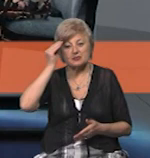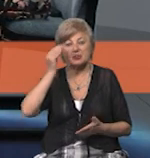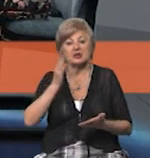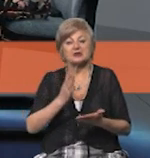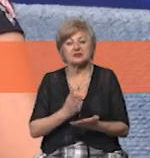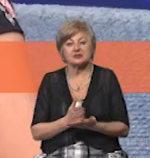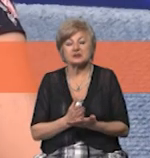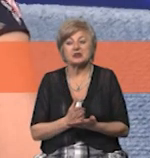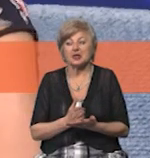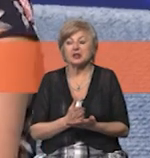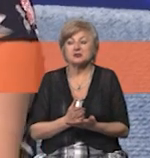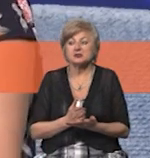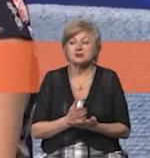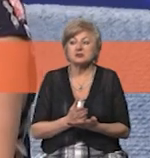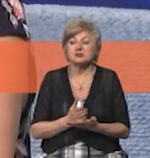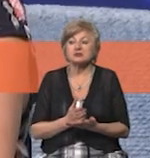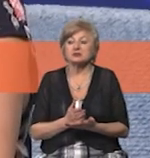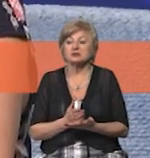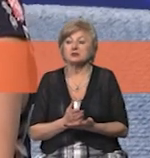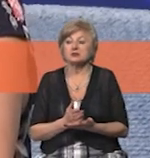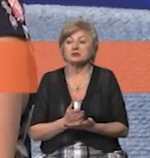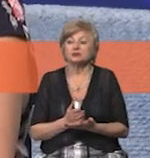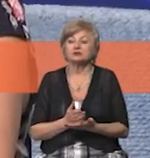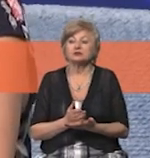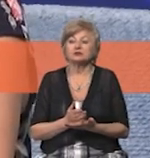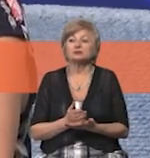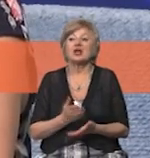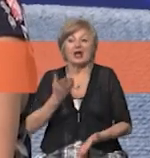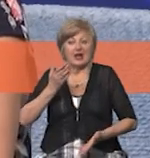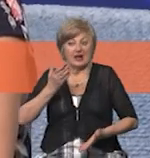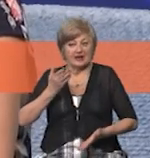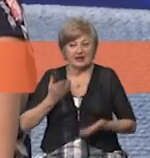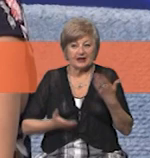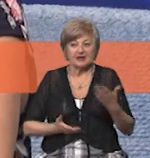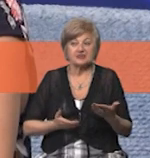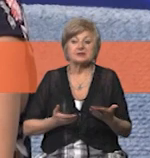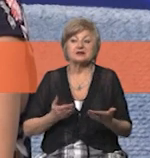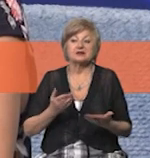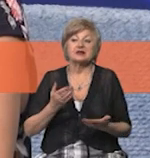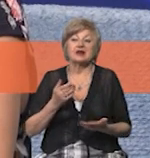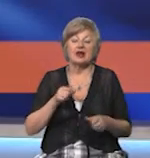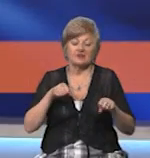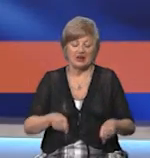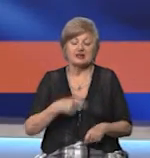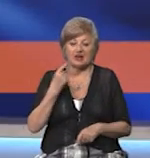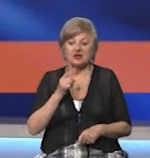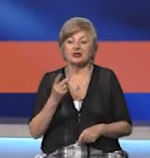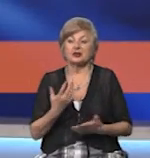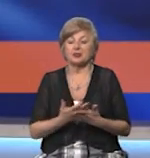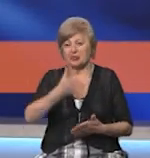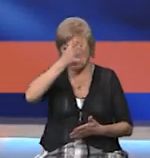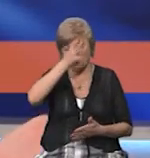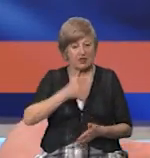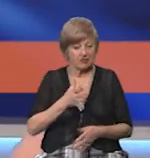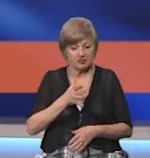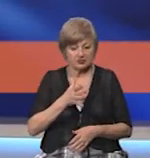цьому велику увагу, якщо це не дуже надовго? Ну, в принципі, якби так, як влада каже, що це щонайменше на 5 місяців,